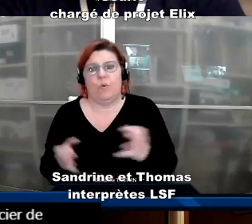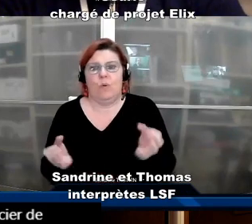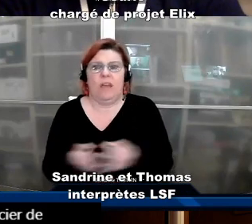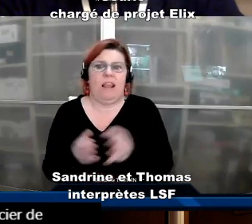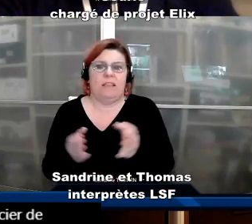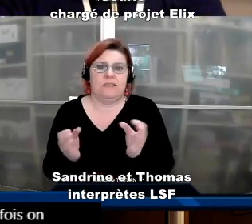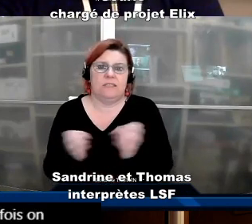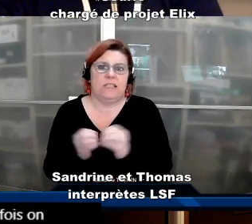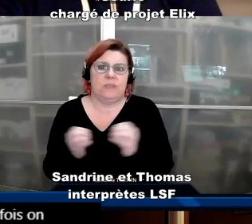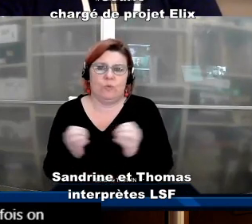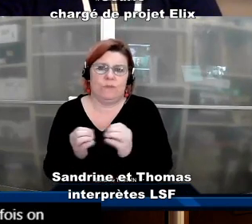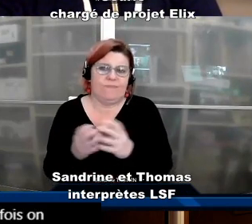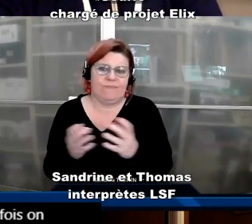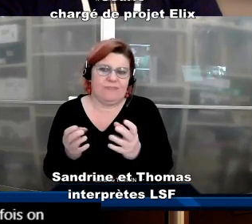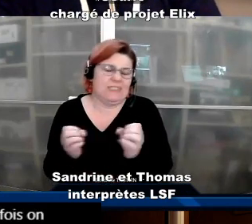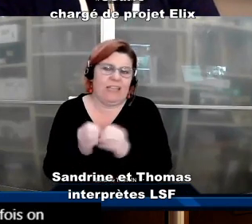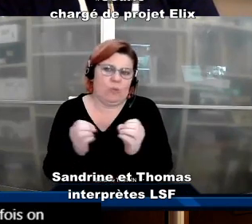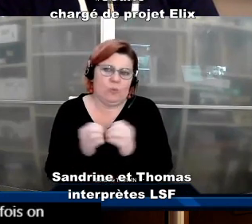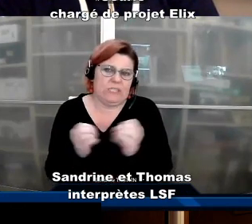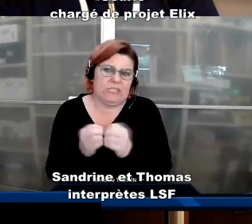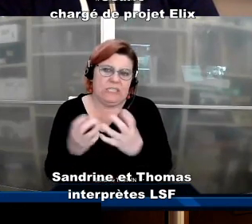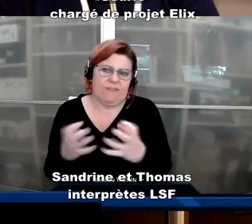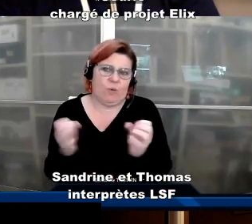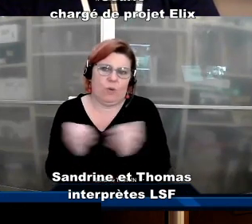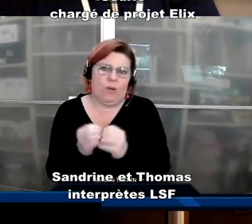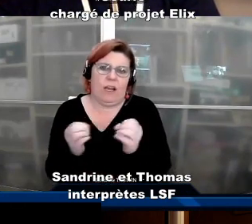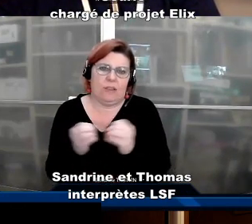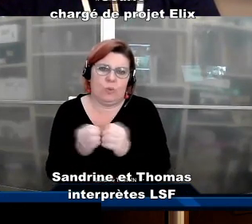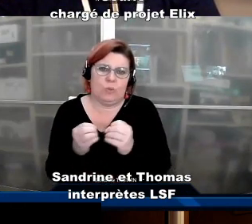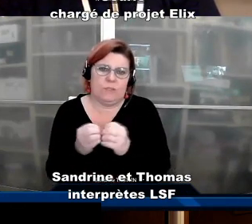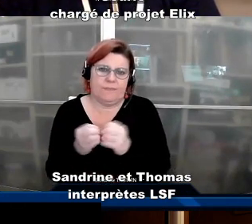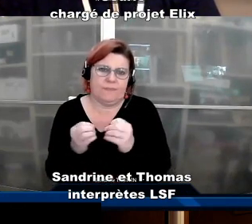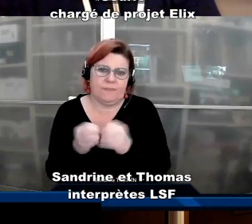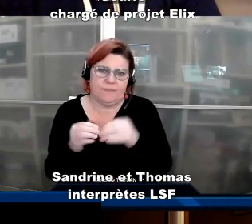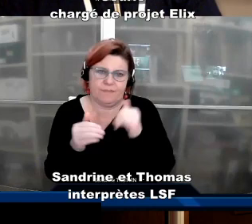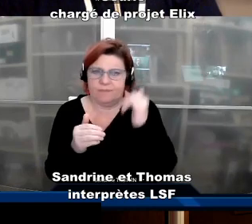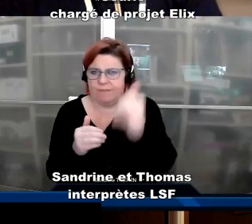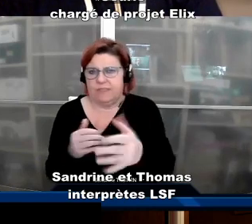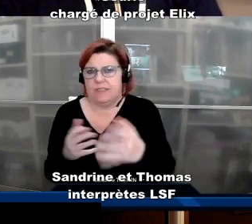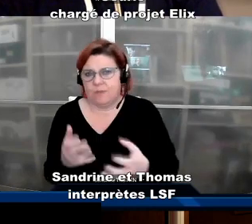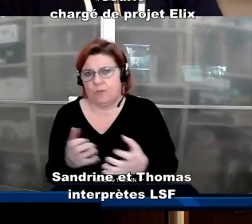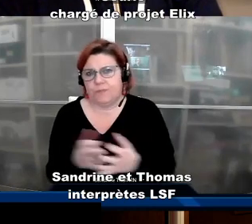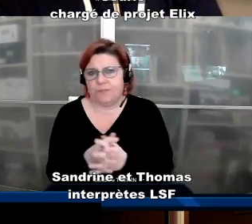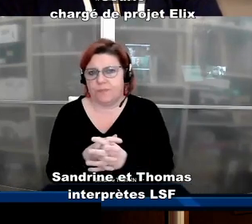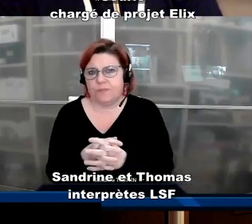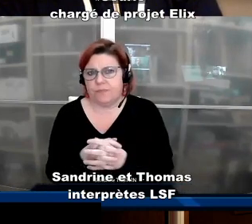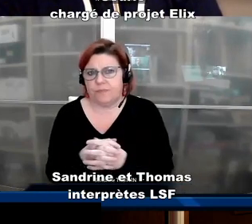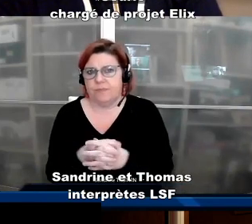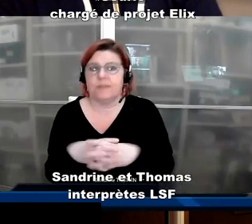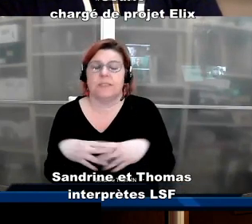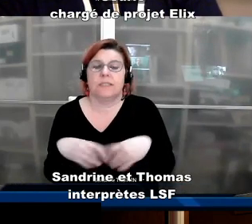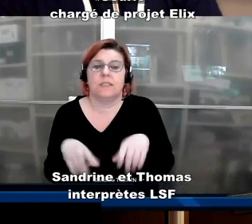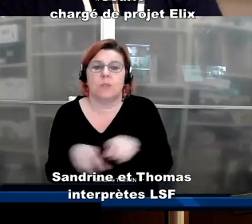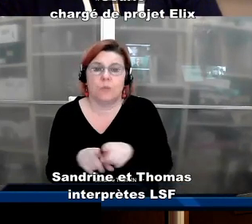restera est gratuit et restera gratuit. Il y a aussi,